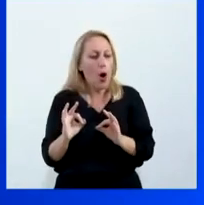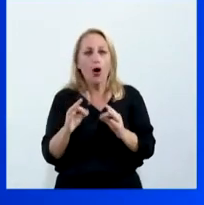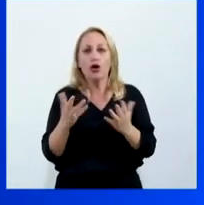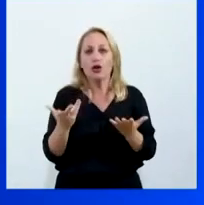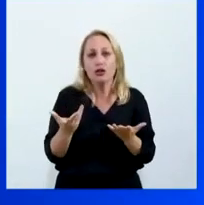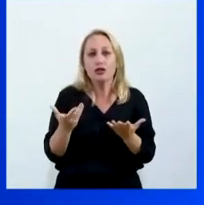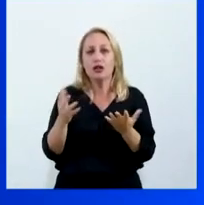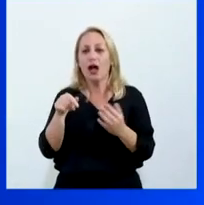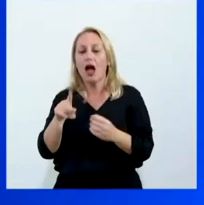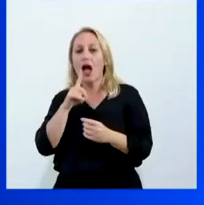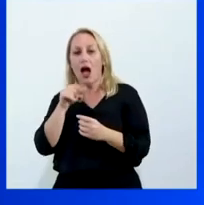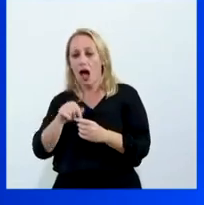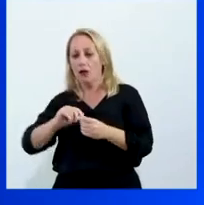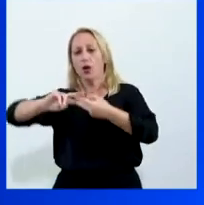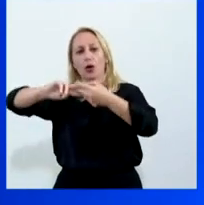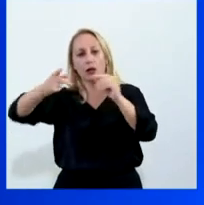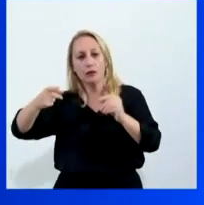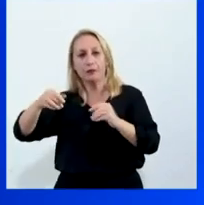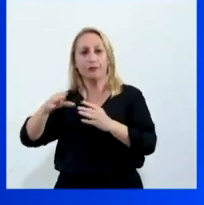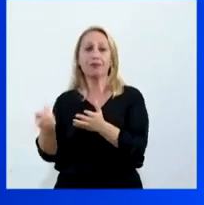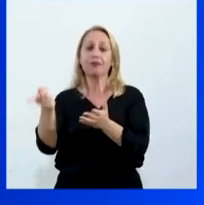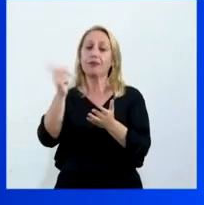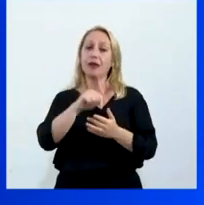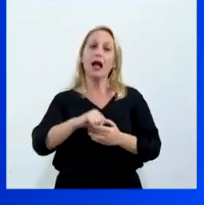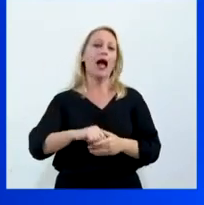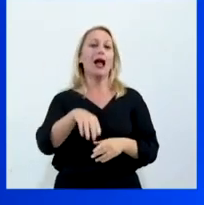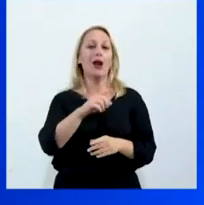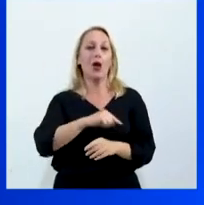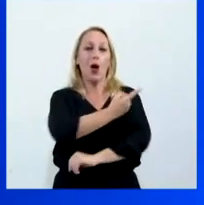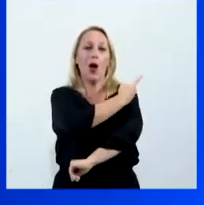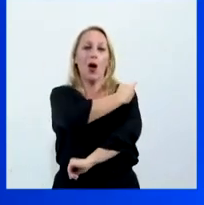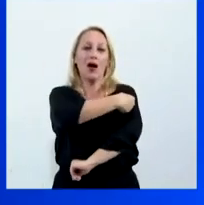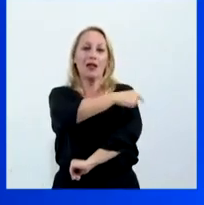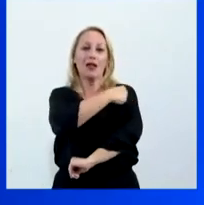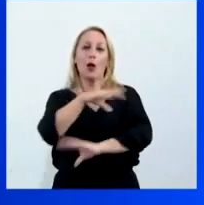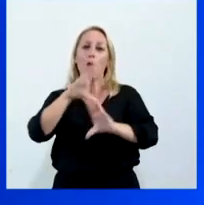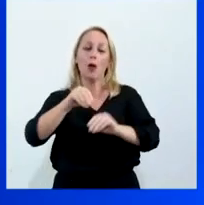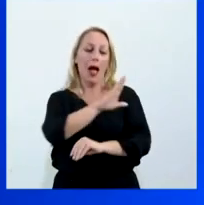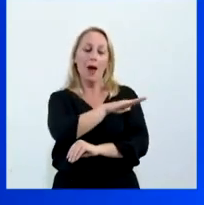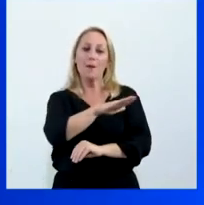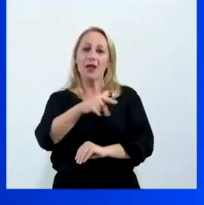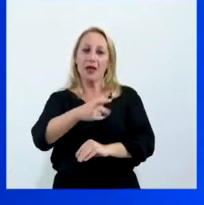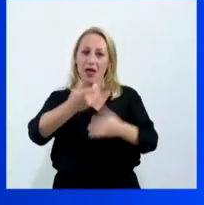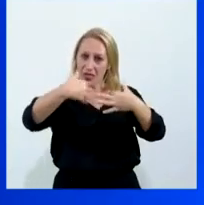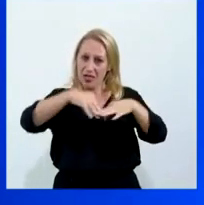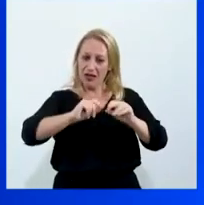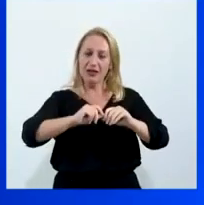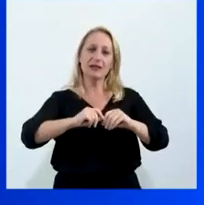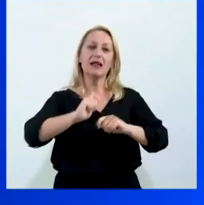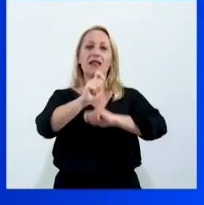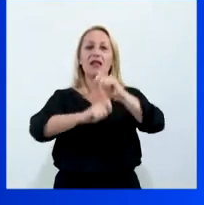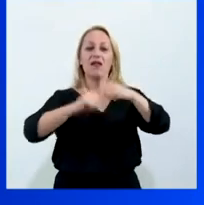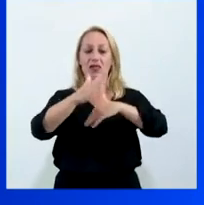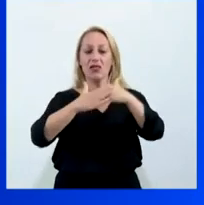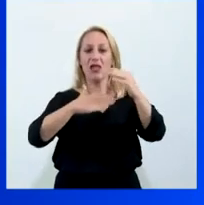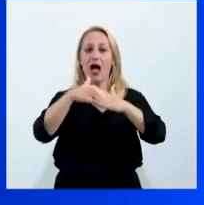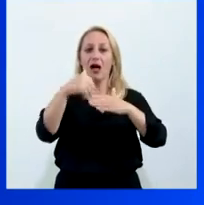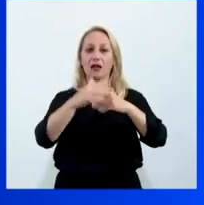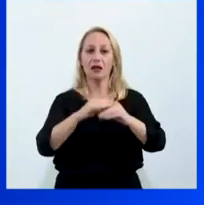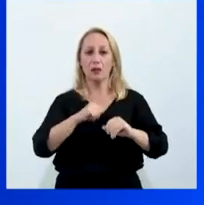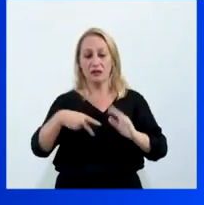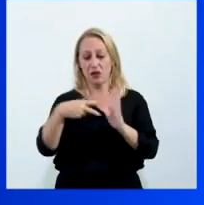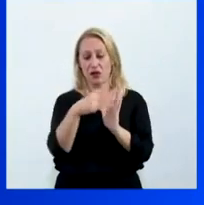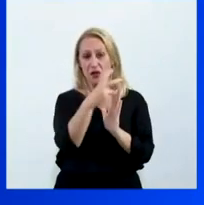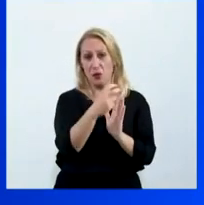σε κάποια χρόνια από τώρα. Το παιδιατρικό νοσοκομείο της Θεσσαλονίκης θα ξεκινήσει να κατασκευάζεται, είτε στο τέλος